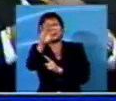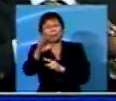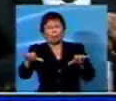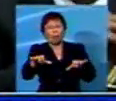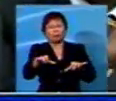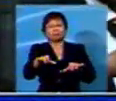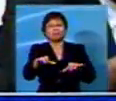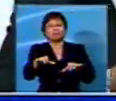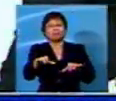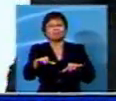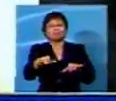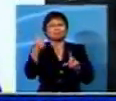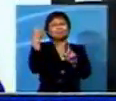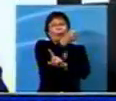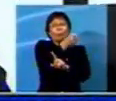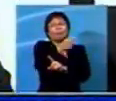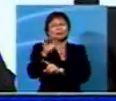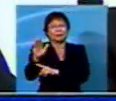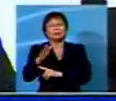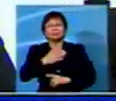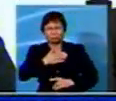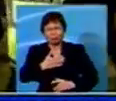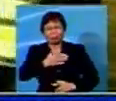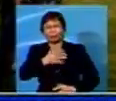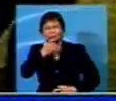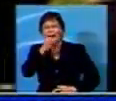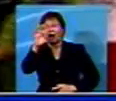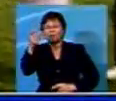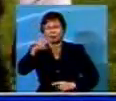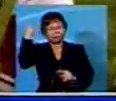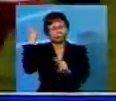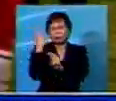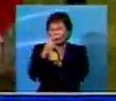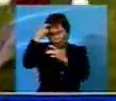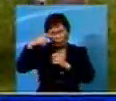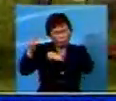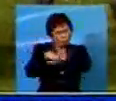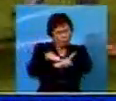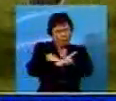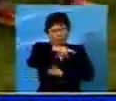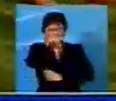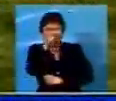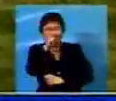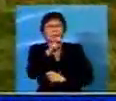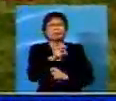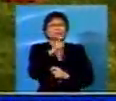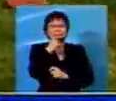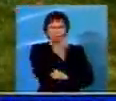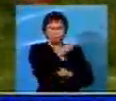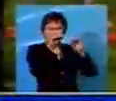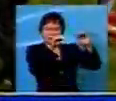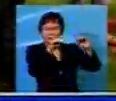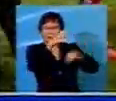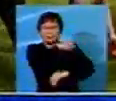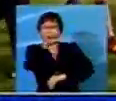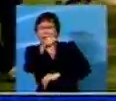di luar batasan walaupun beliau mengaku salah FM tetap dengan pendirian hukuman berat perlu dijatuhkan sebagai pengajaran kepada